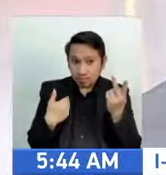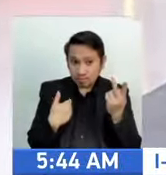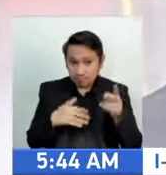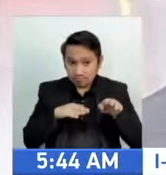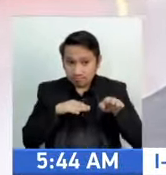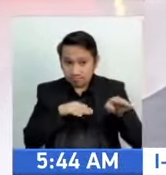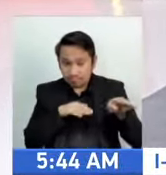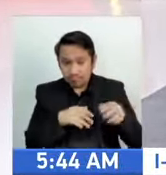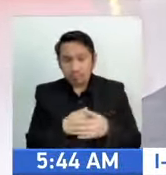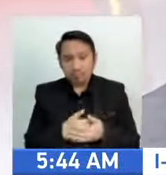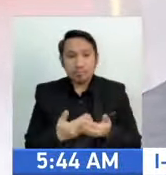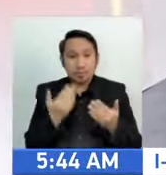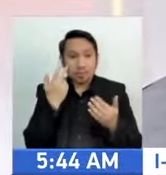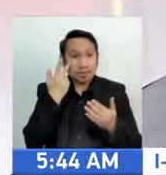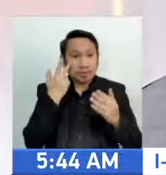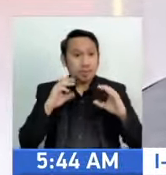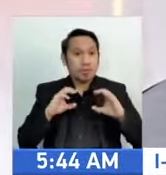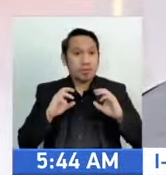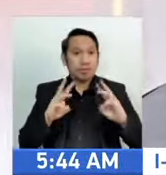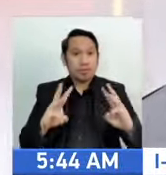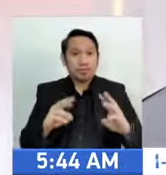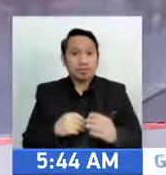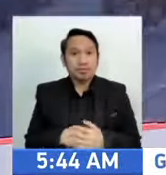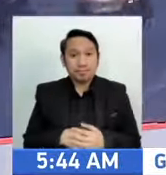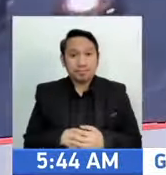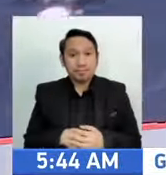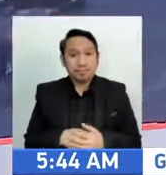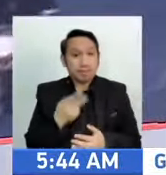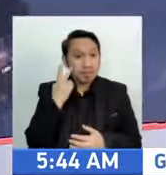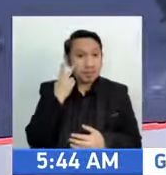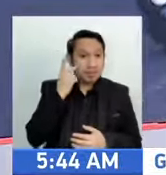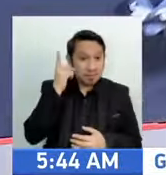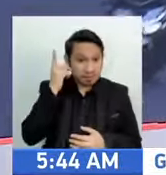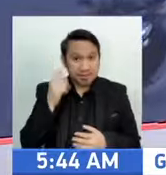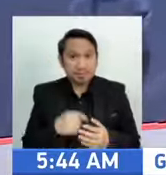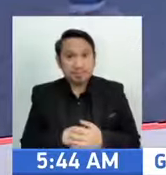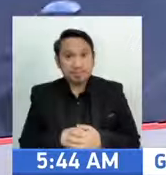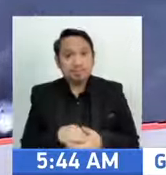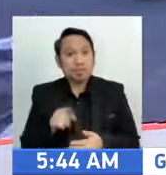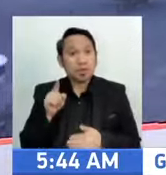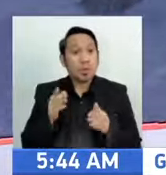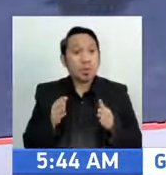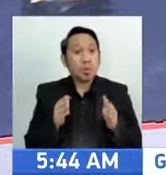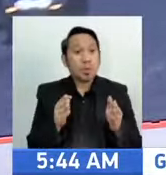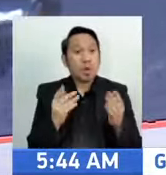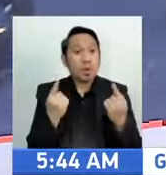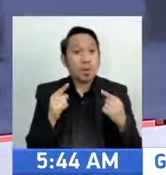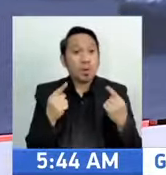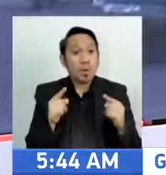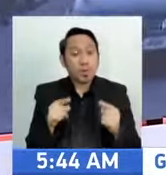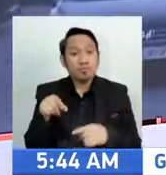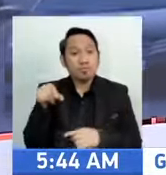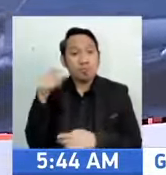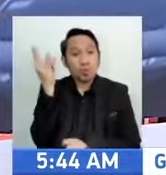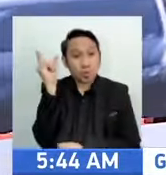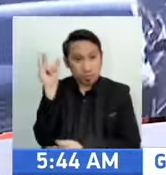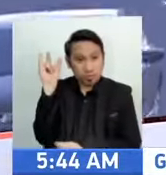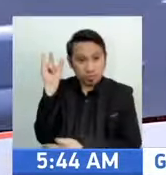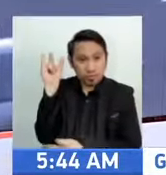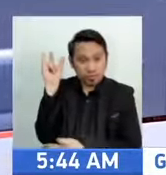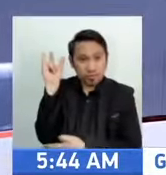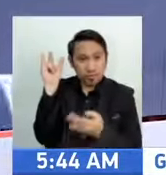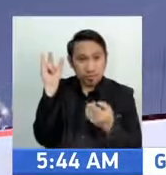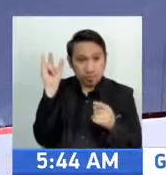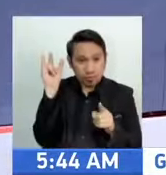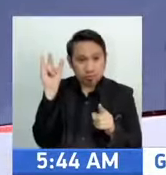Commonwealth Avenue. Yan pong mga sasakyan nakikita ninyo. Direksyon po yan, papuntang Quezon Memorial Circle. Maluwag pa naman ang